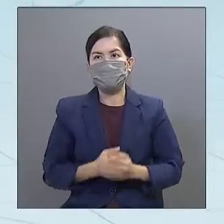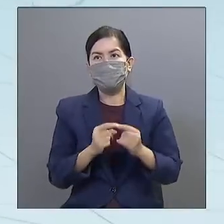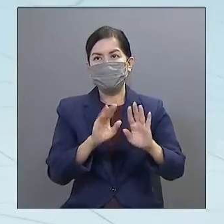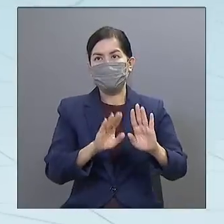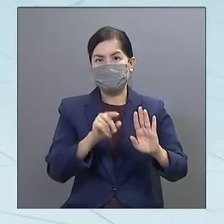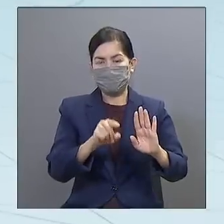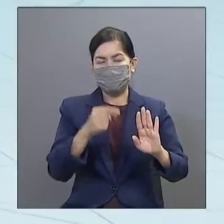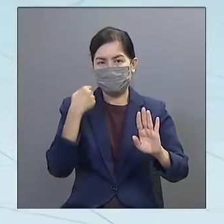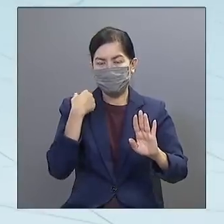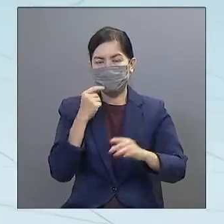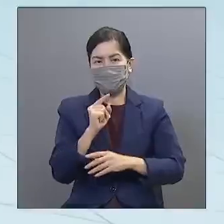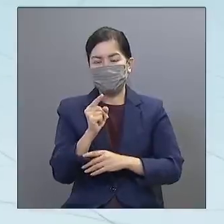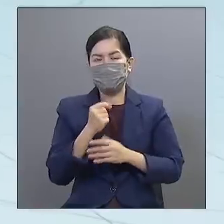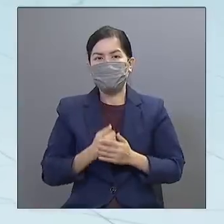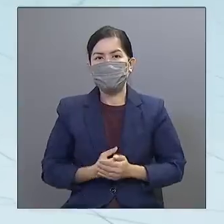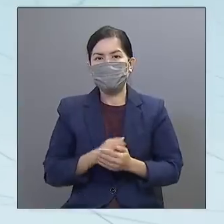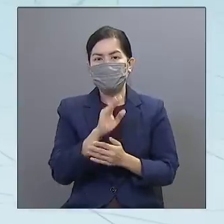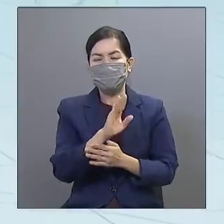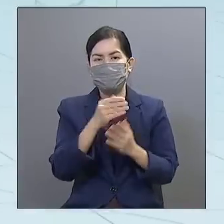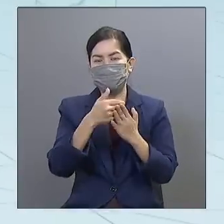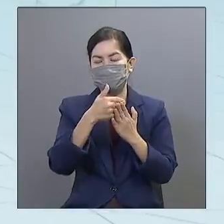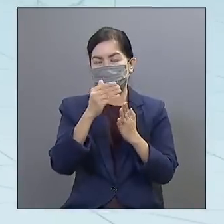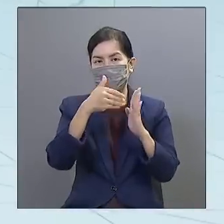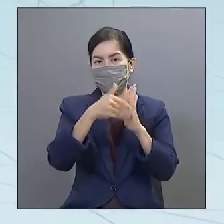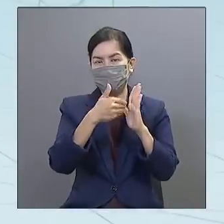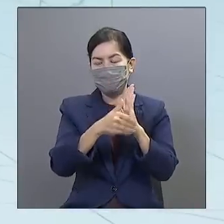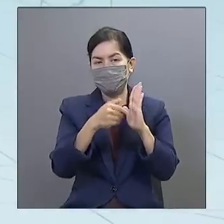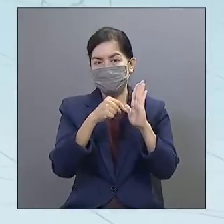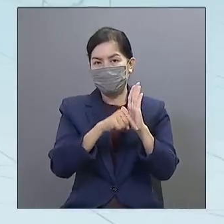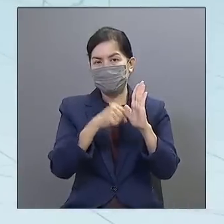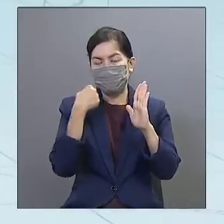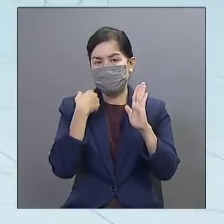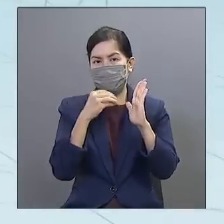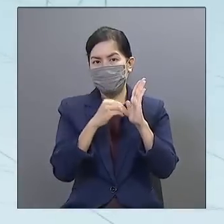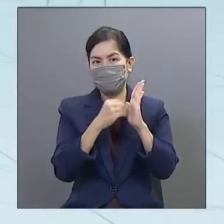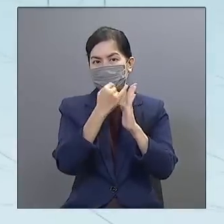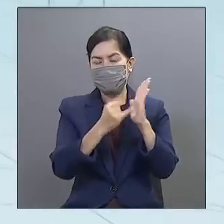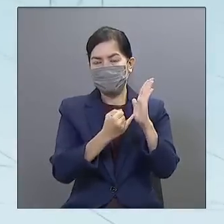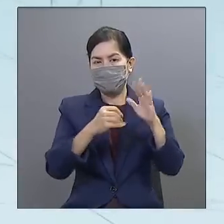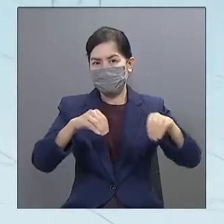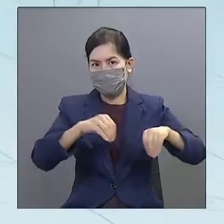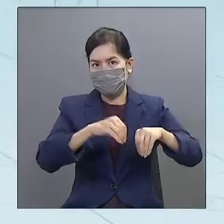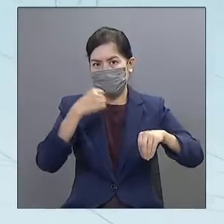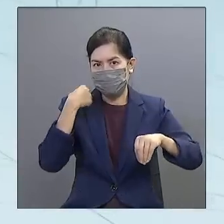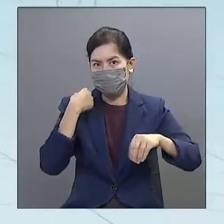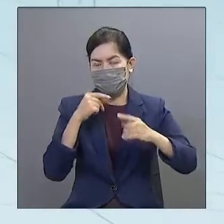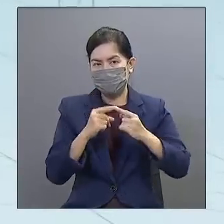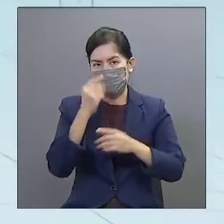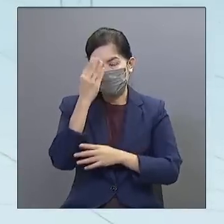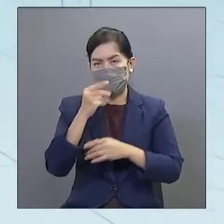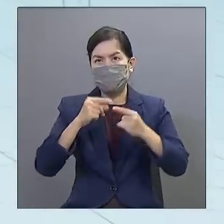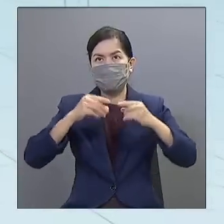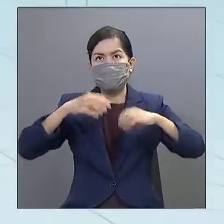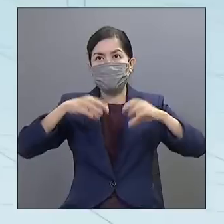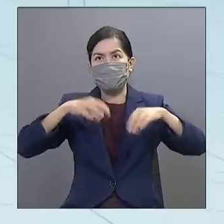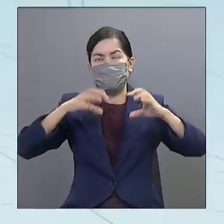จะส่งผลให้บริเวณภาคเหนือภาคอีสานภาคกลางภาคตะวันออกรวมทั้งกรุงเทพปริมณฑลและภาคใต้นะคะก็จะมีฝนต